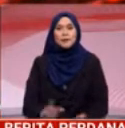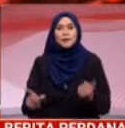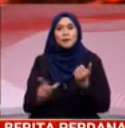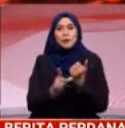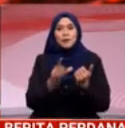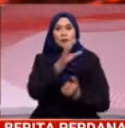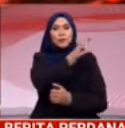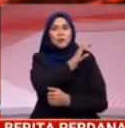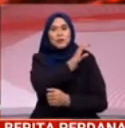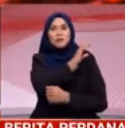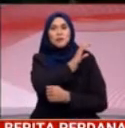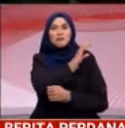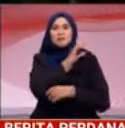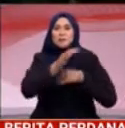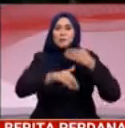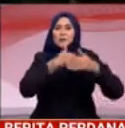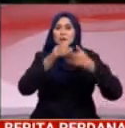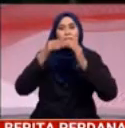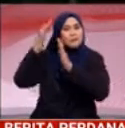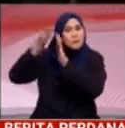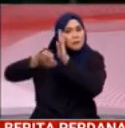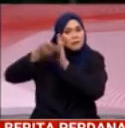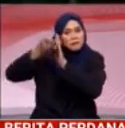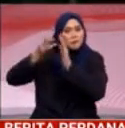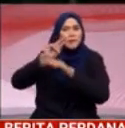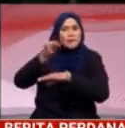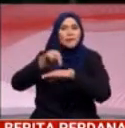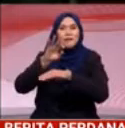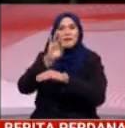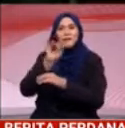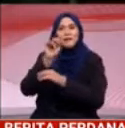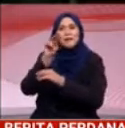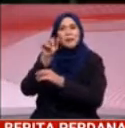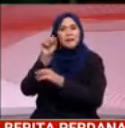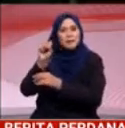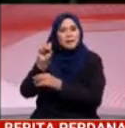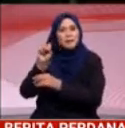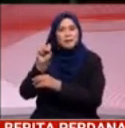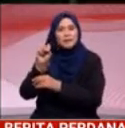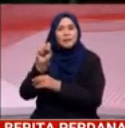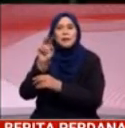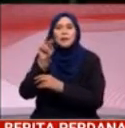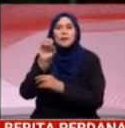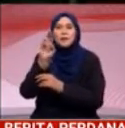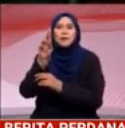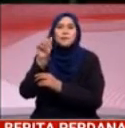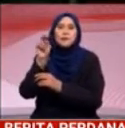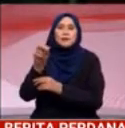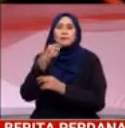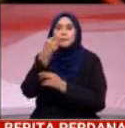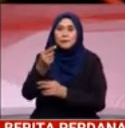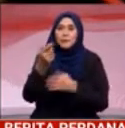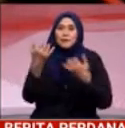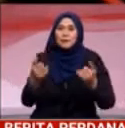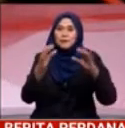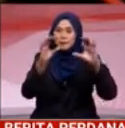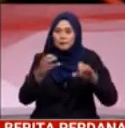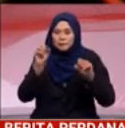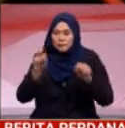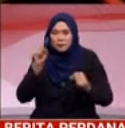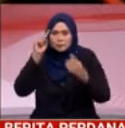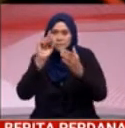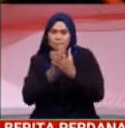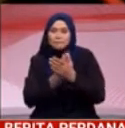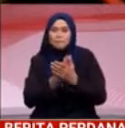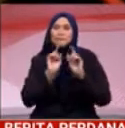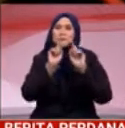Timbalan Pengerusi Perbadanan Kemajuan Filem Nasional Malaysia FINAS, Datuk Norman Abdul Halim berkata, langkah itu mampu meyakinkan pengunjung